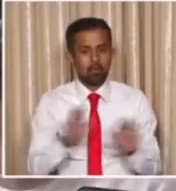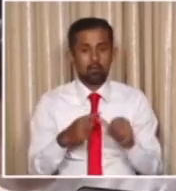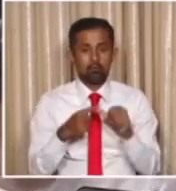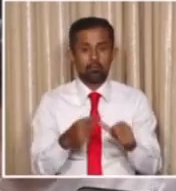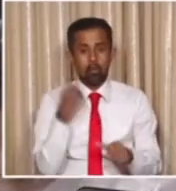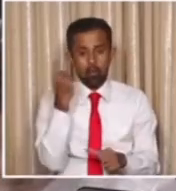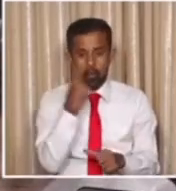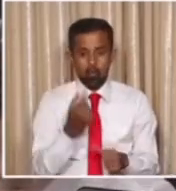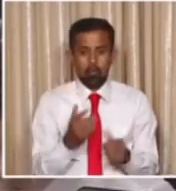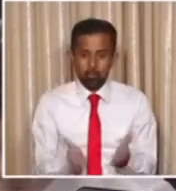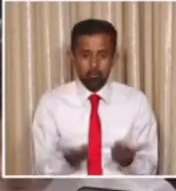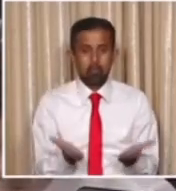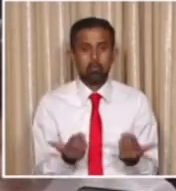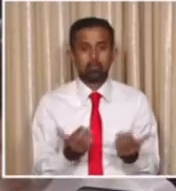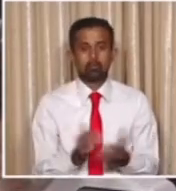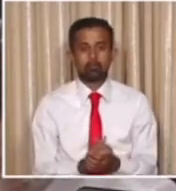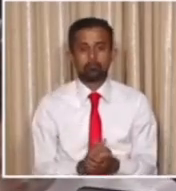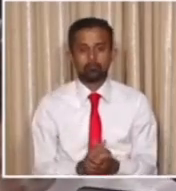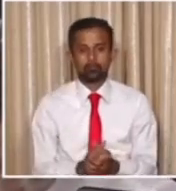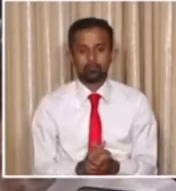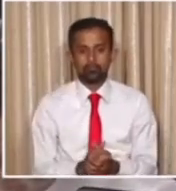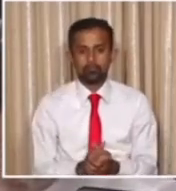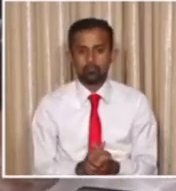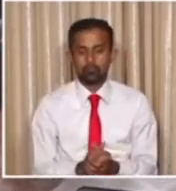හොයලා ක්‍රියාත්මක වෙමින් පවතුනවා.